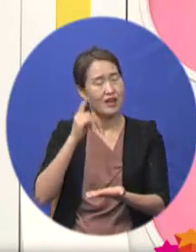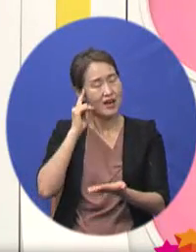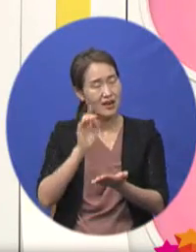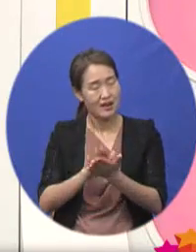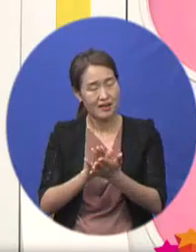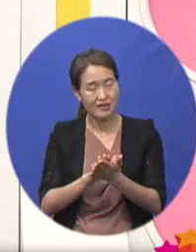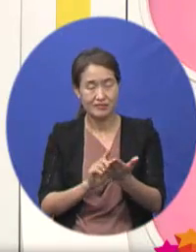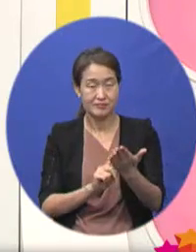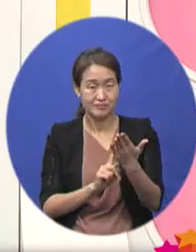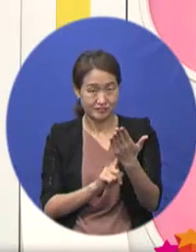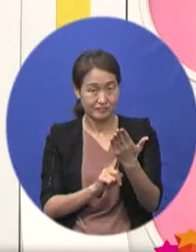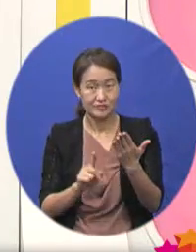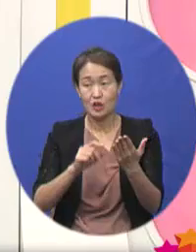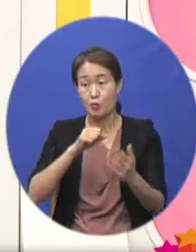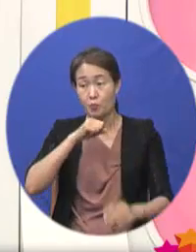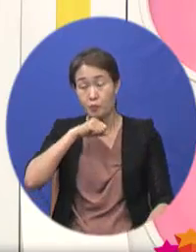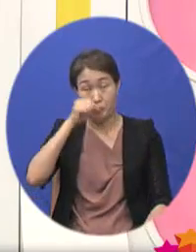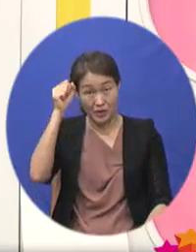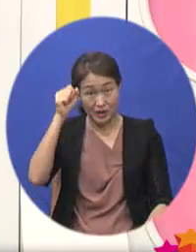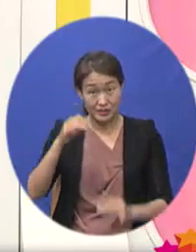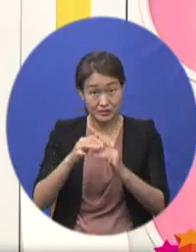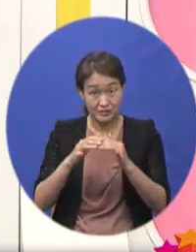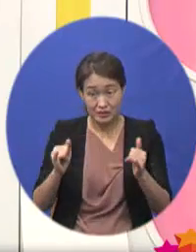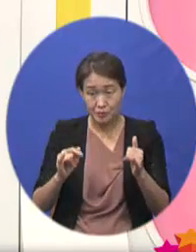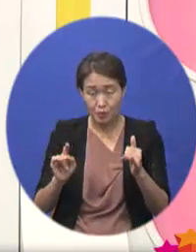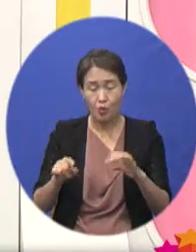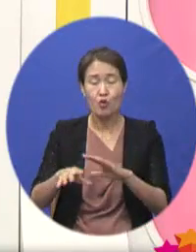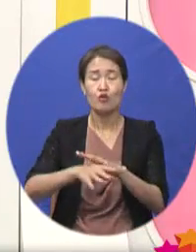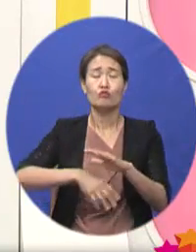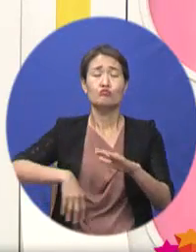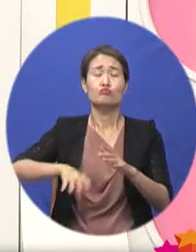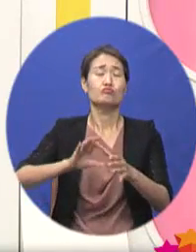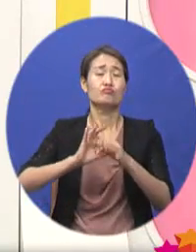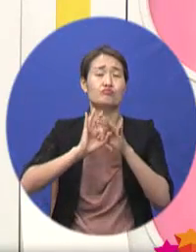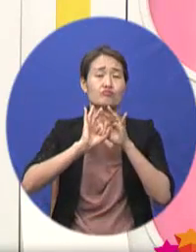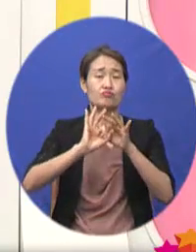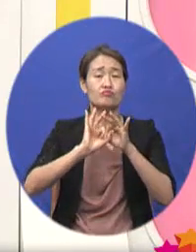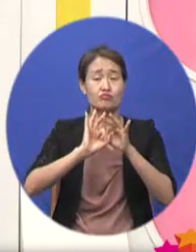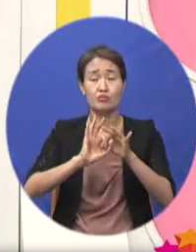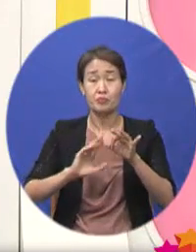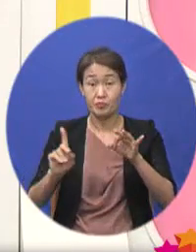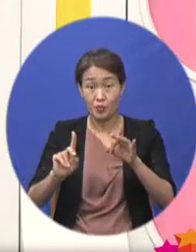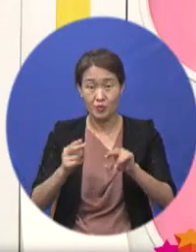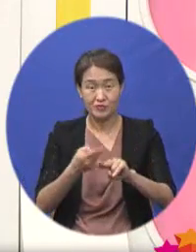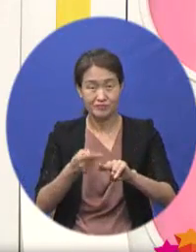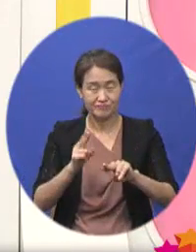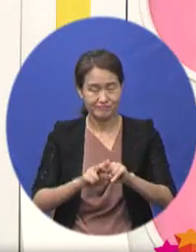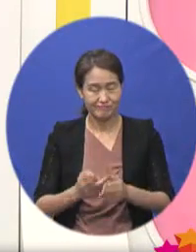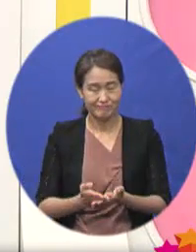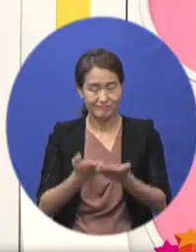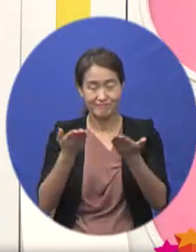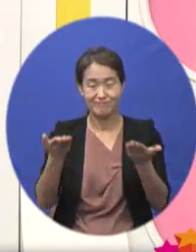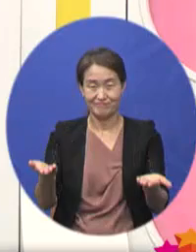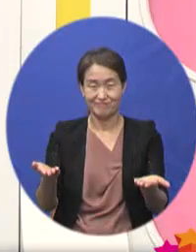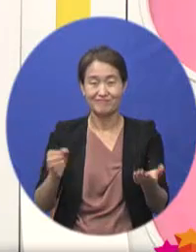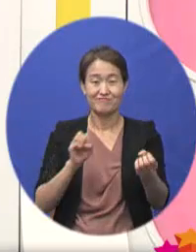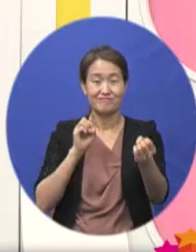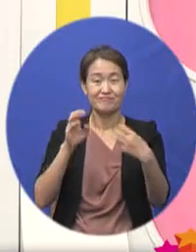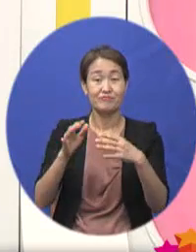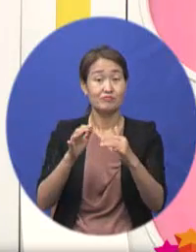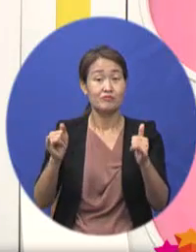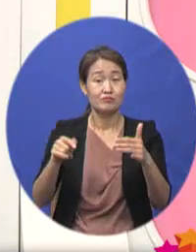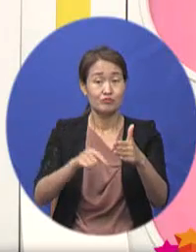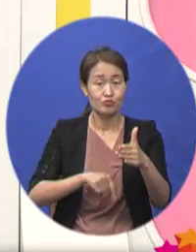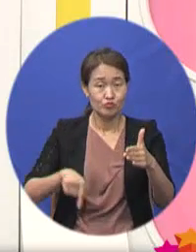찍힙니다. 네. 정답을 딱 맞추신 분께는 가벼운 추첨을 통해서 선물 딱 드릴까요? 선물을 보내드리도록 하겠습니다. 정답자